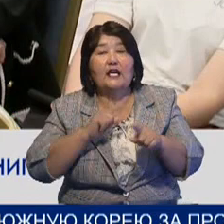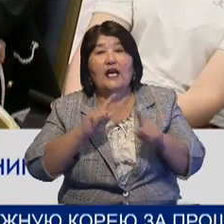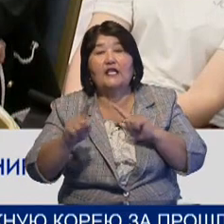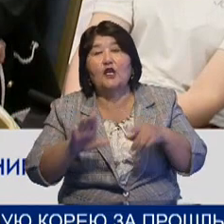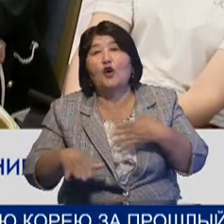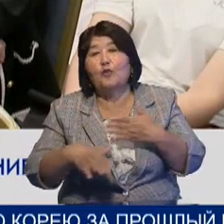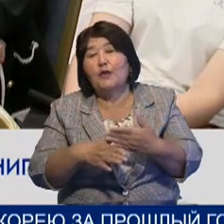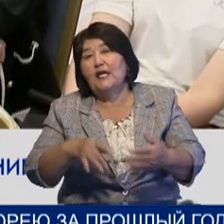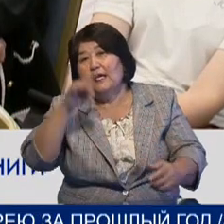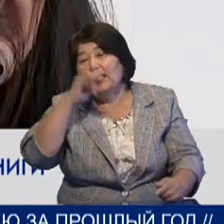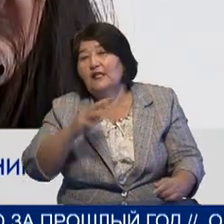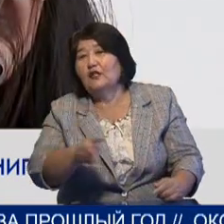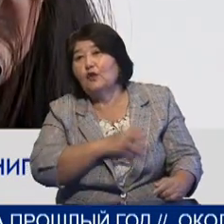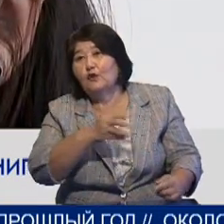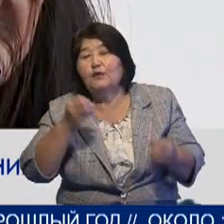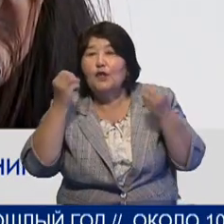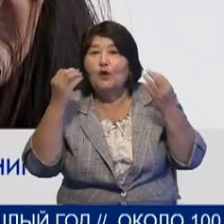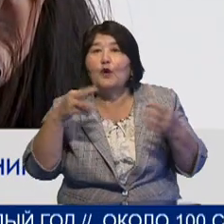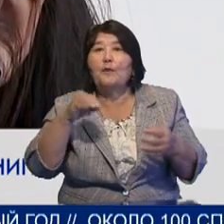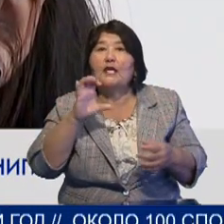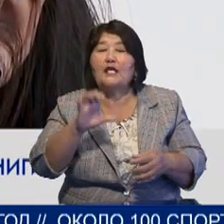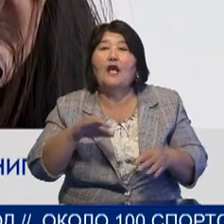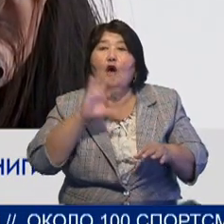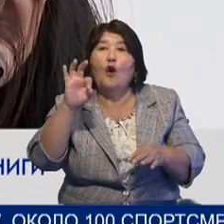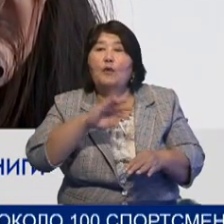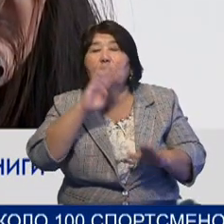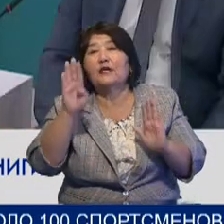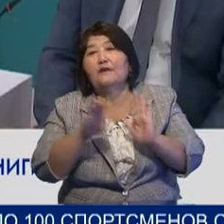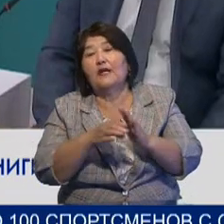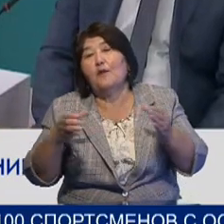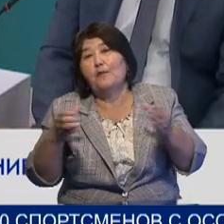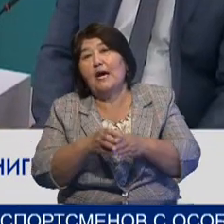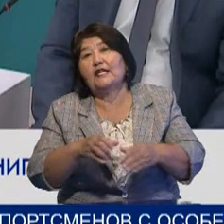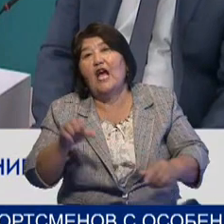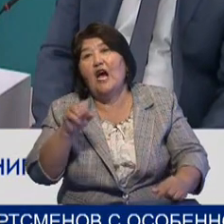по поддержке национально духовности и культуры ми Прим Фили